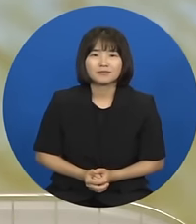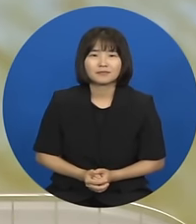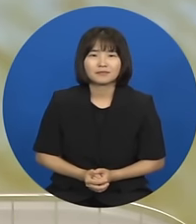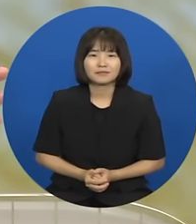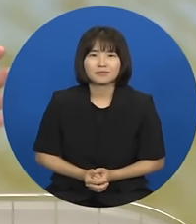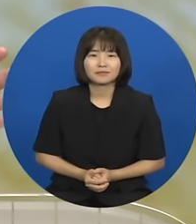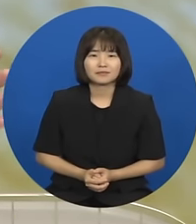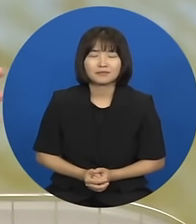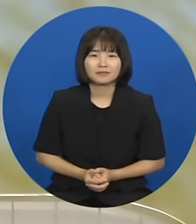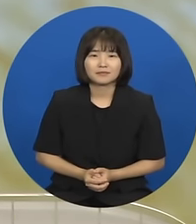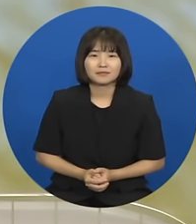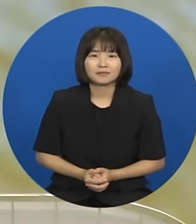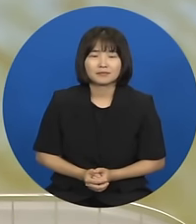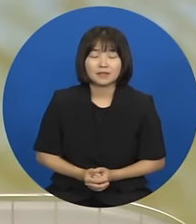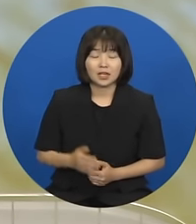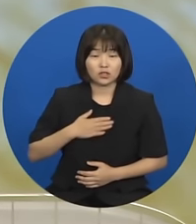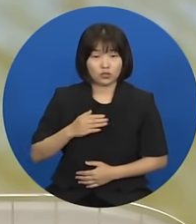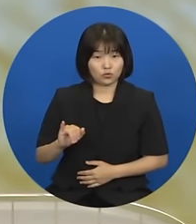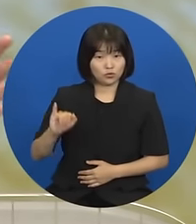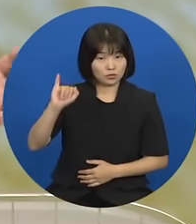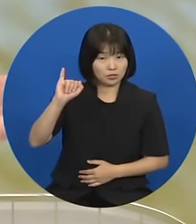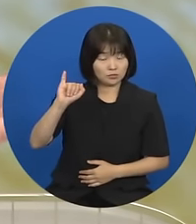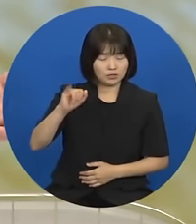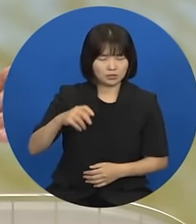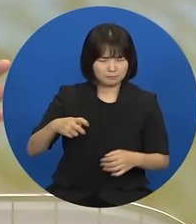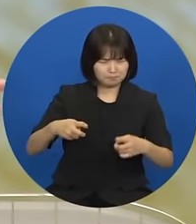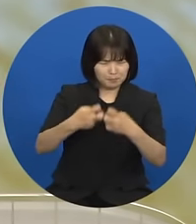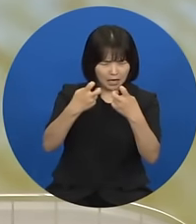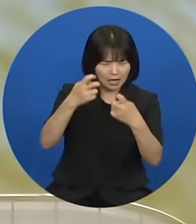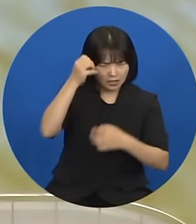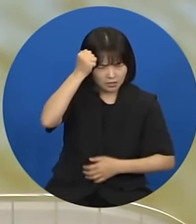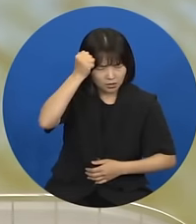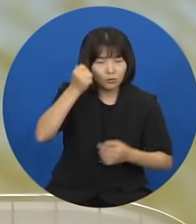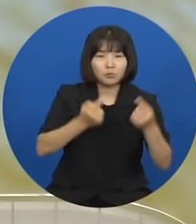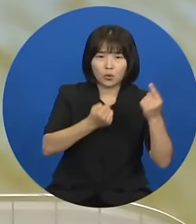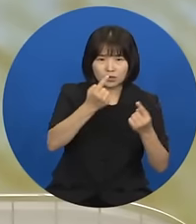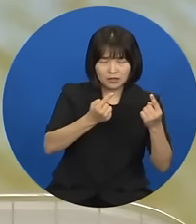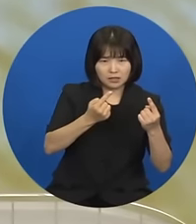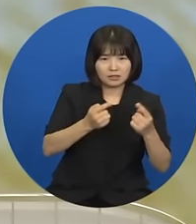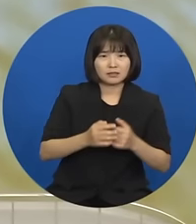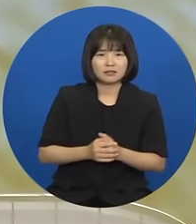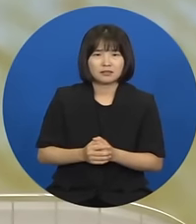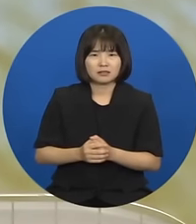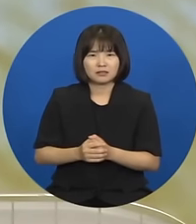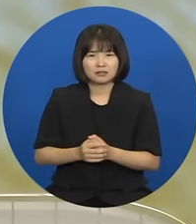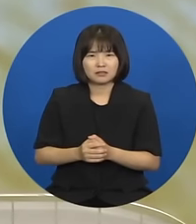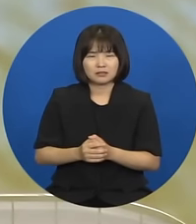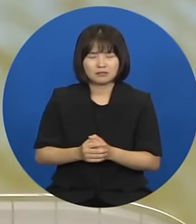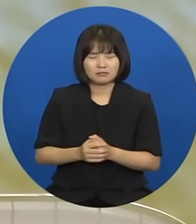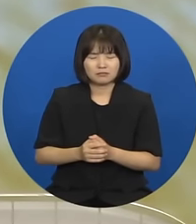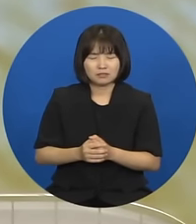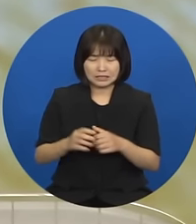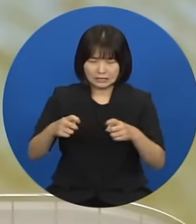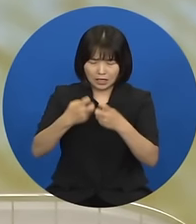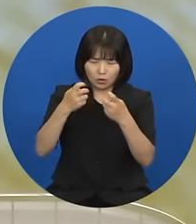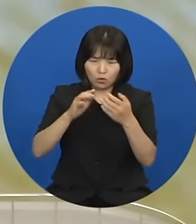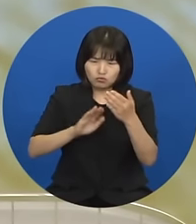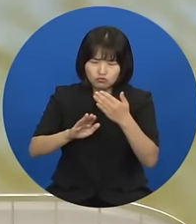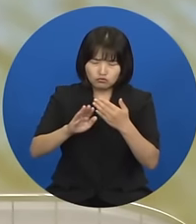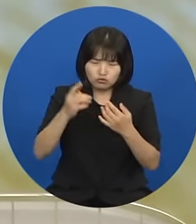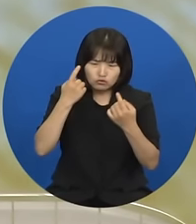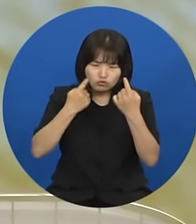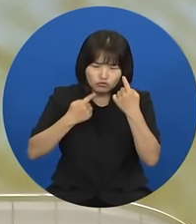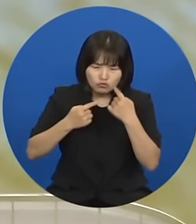저희 누님도 그 사고의 기억보다, 여전히 남아있는 사고의 흉터보다 더